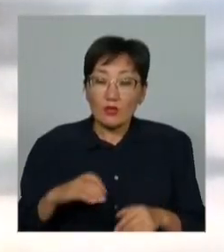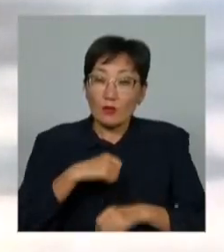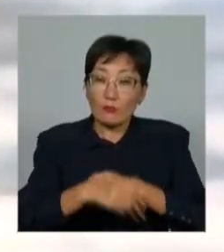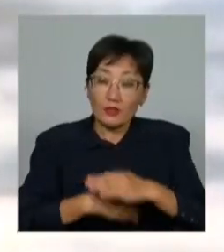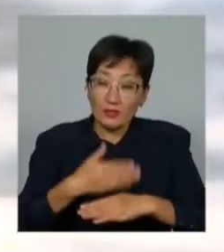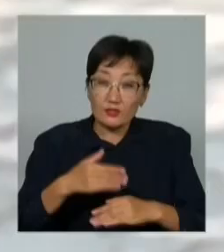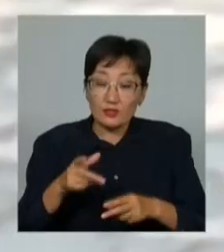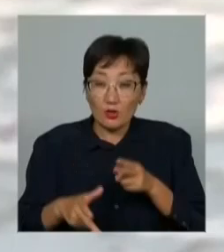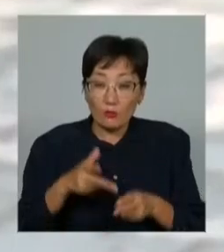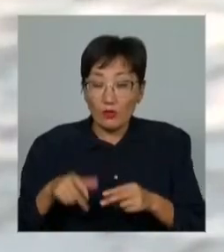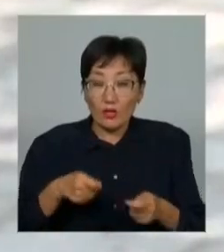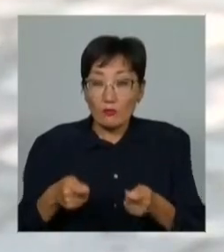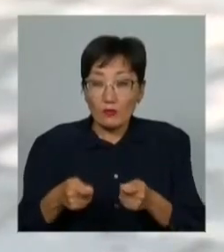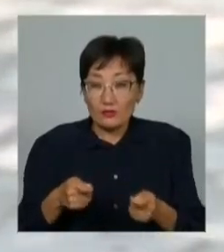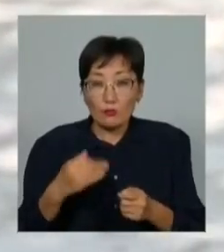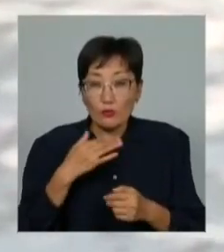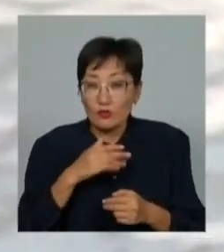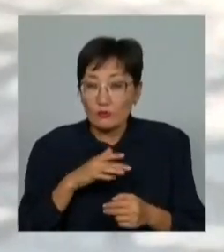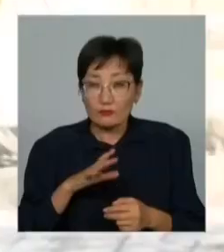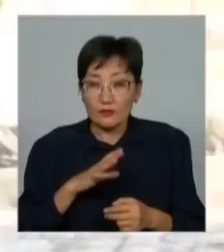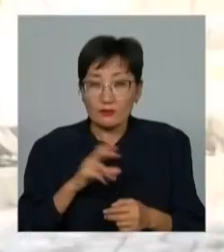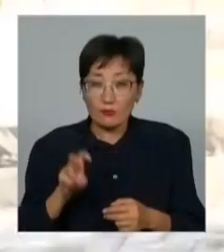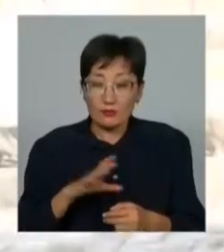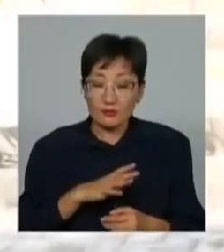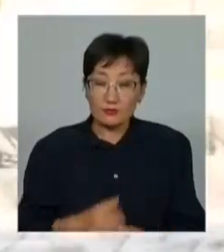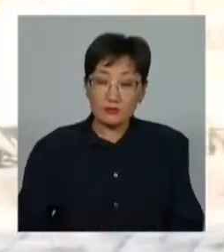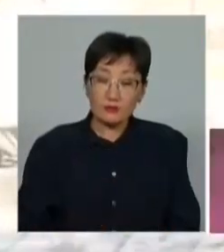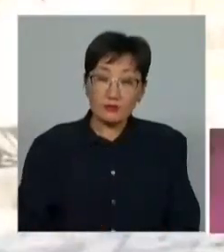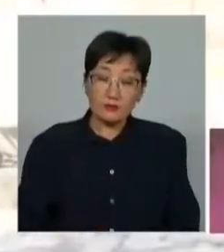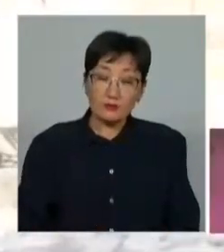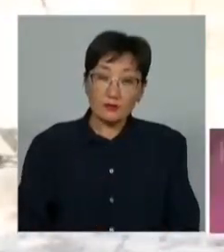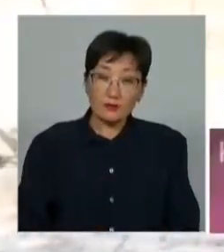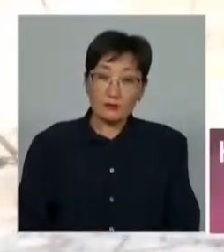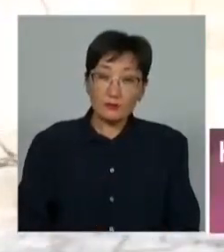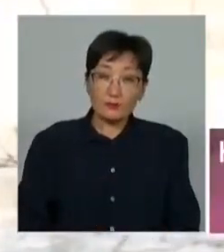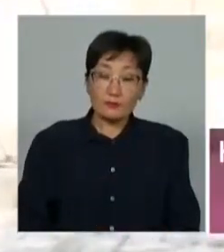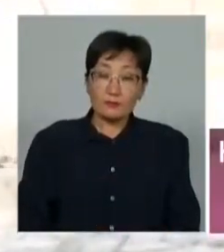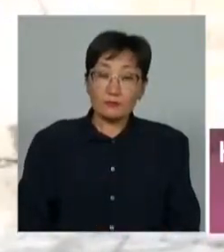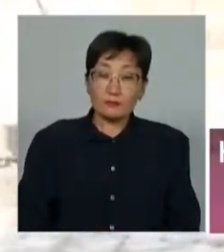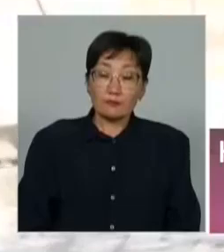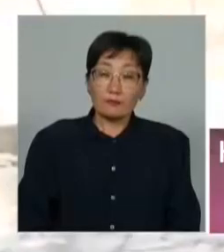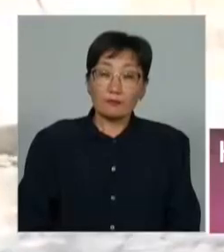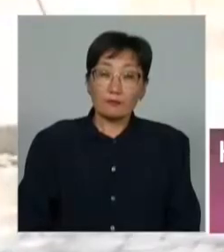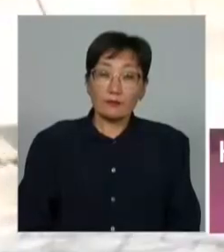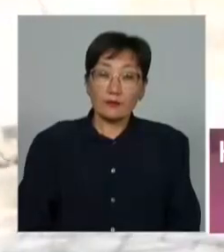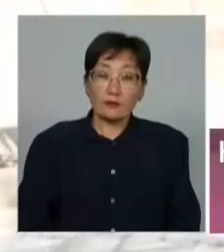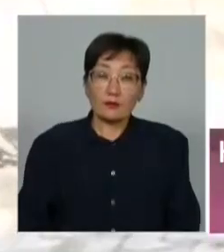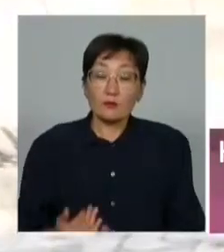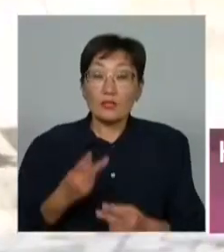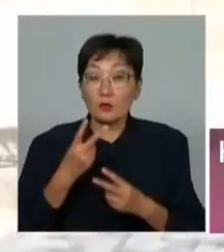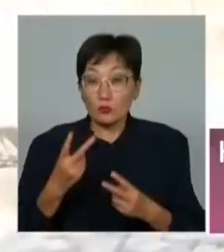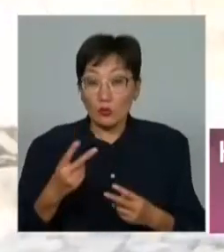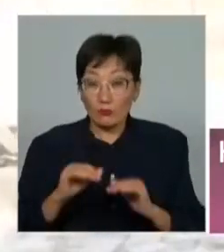туралы шағыммен басшылық алдына бірнеше рет барған екен. Несколько раз видела, как дети были завязаны. Мен ананы